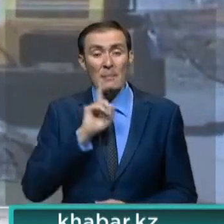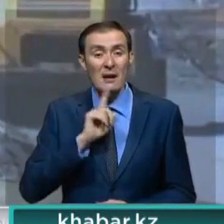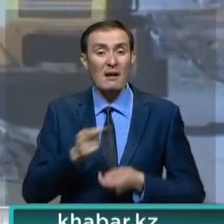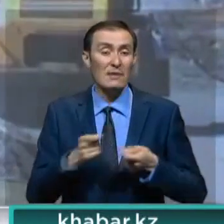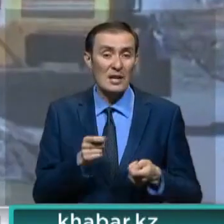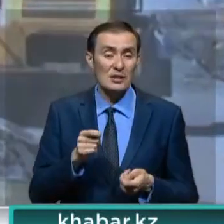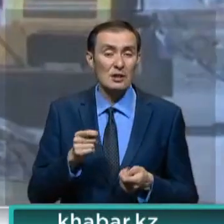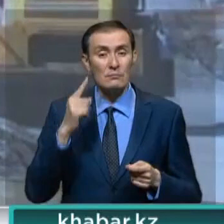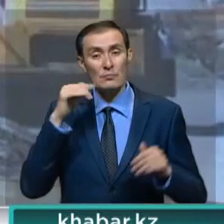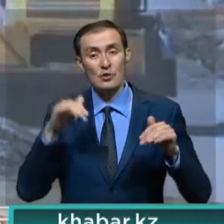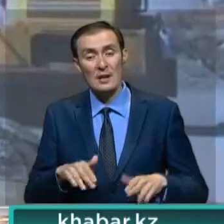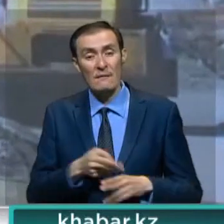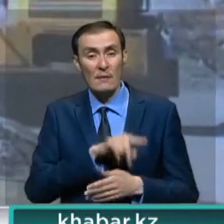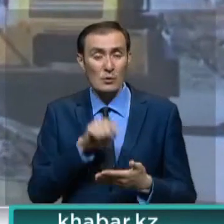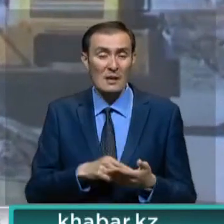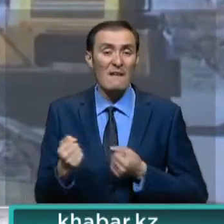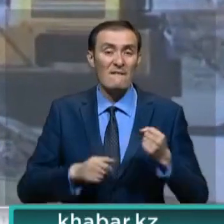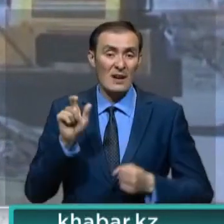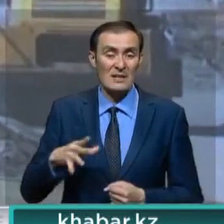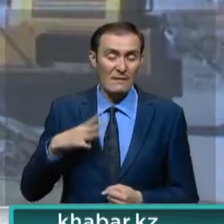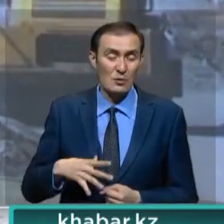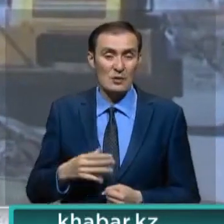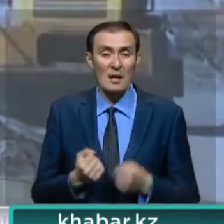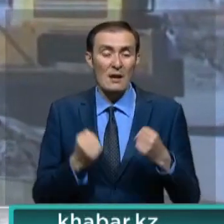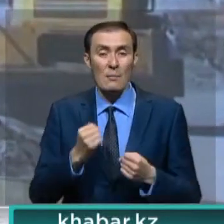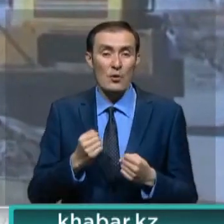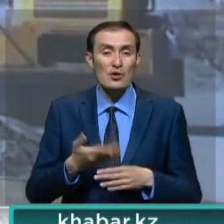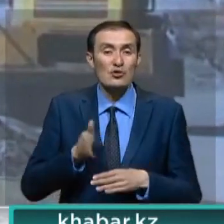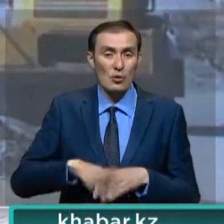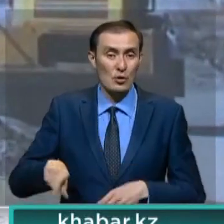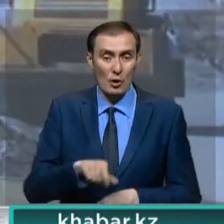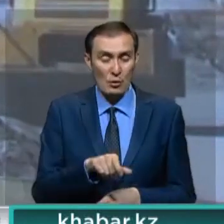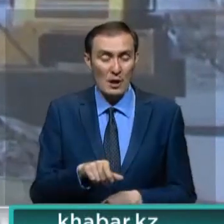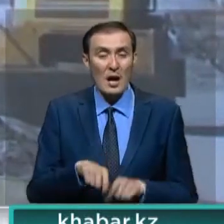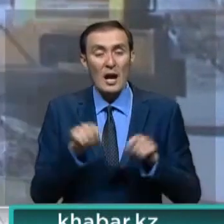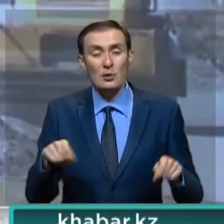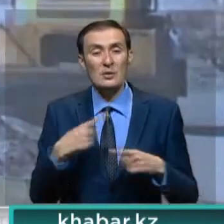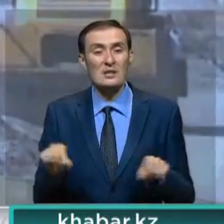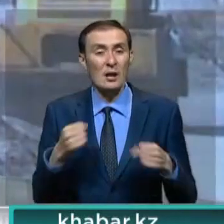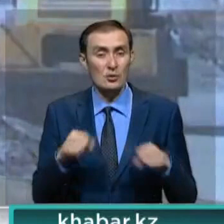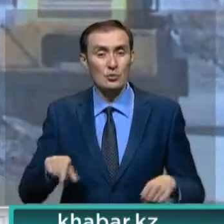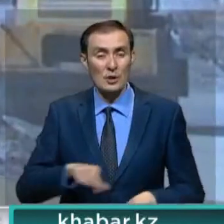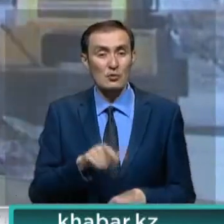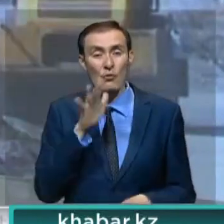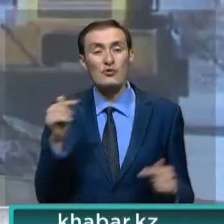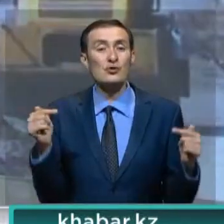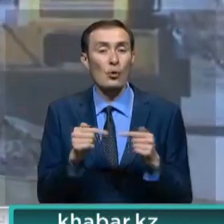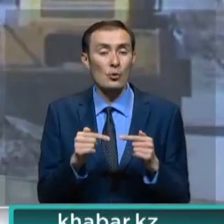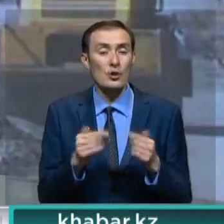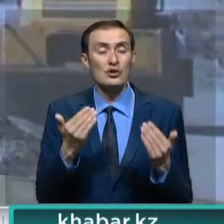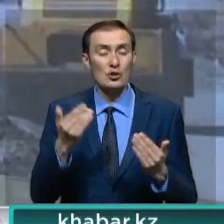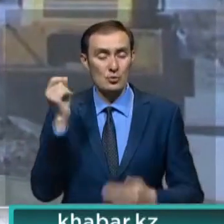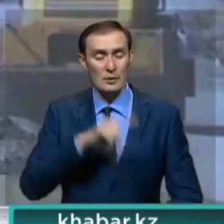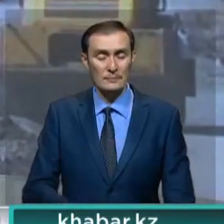местные власти ищут решение этого вопроса, водители вынуждены ездить по бездорожью. Откроют ли скоростную трассу в срок, выясняла